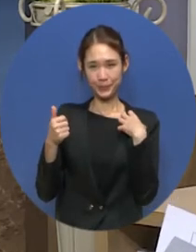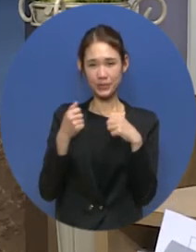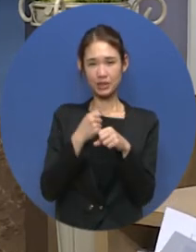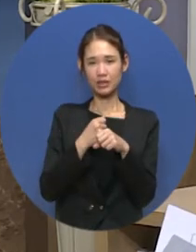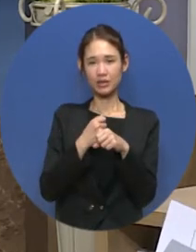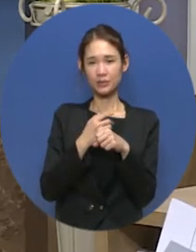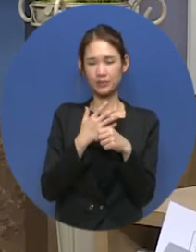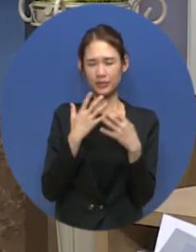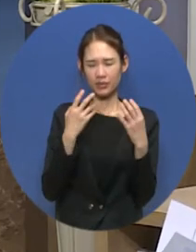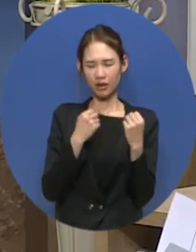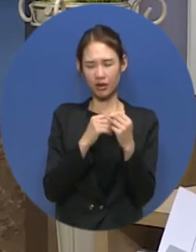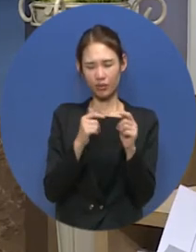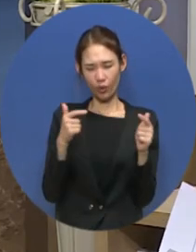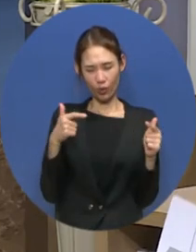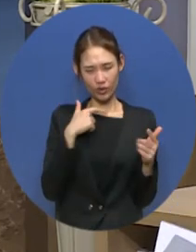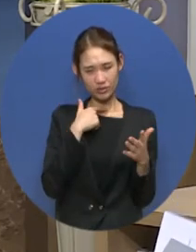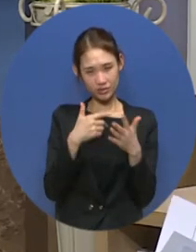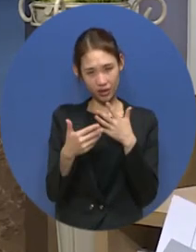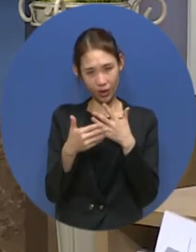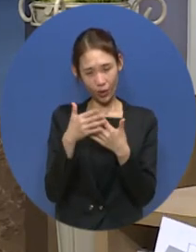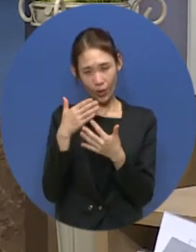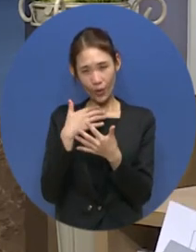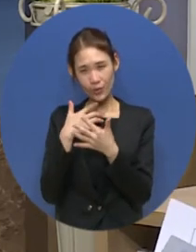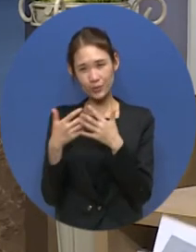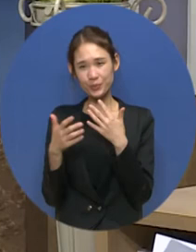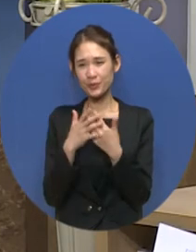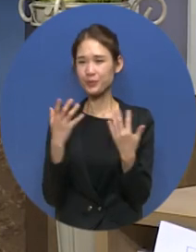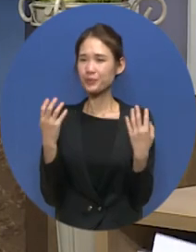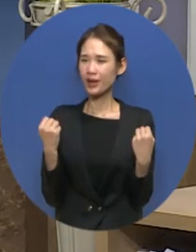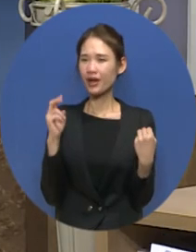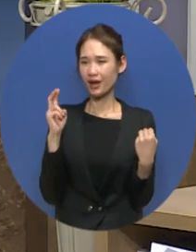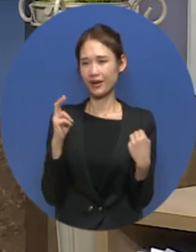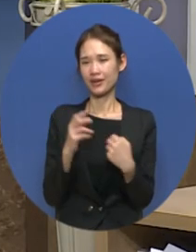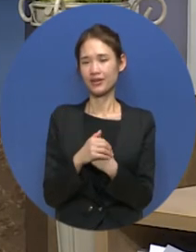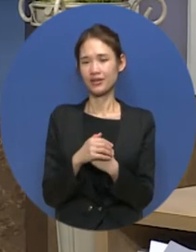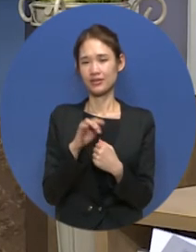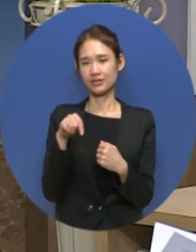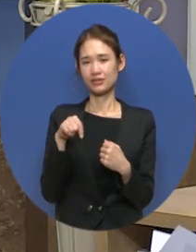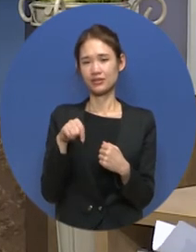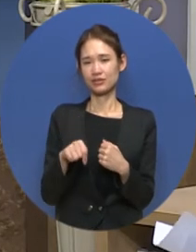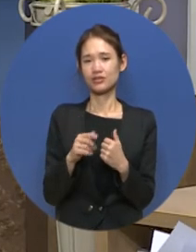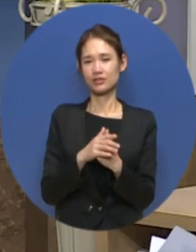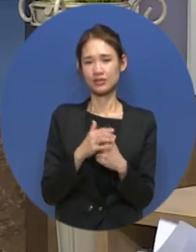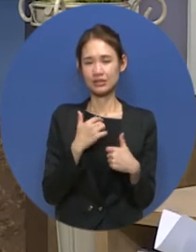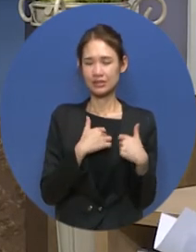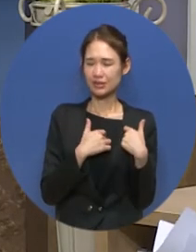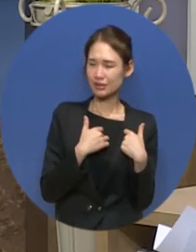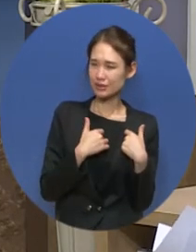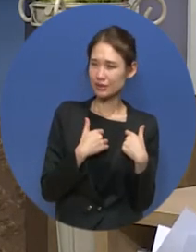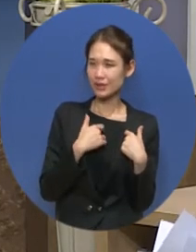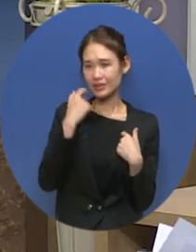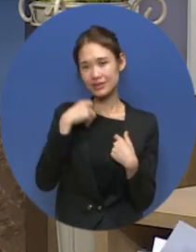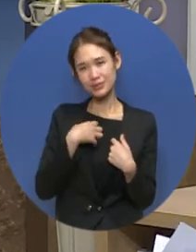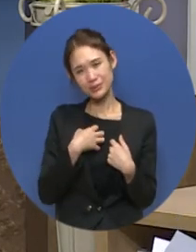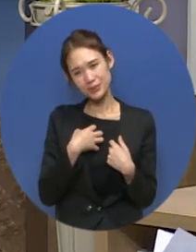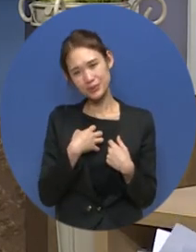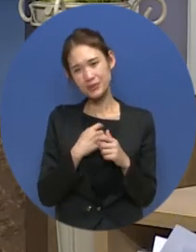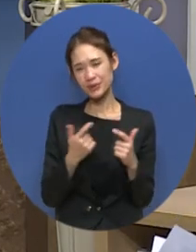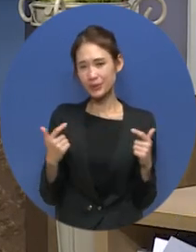하시면서 정말 많은 일들을 겪으셨을 것 같거든요. 네. 그 중에서는 또 기뻤던 일도 있을 거고 슬펐던